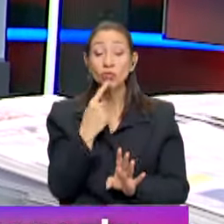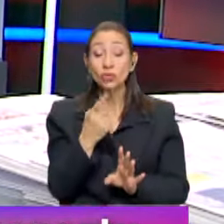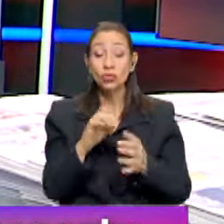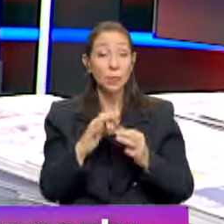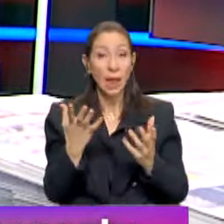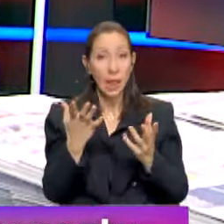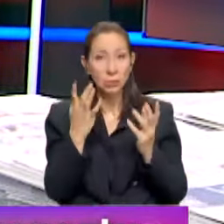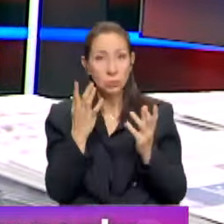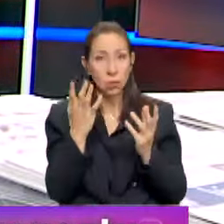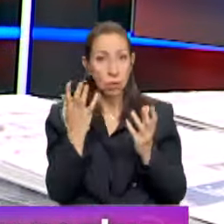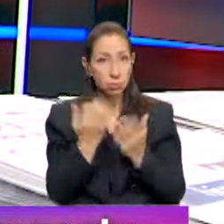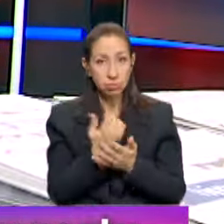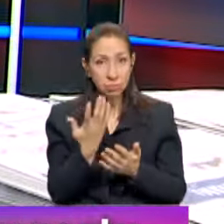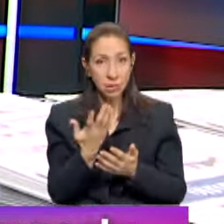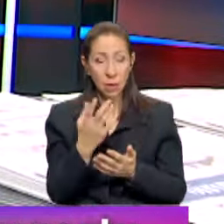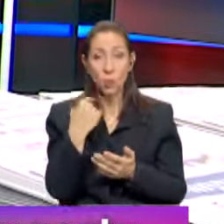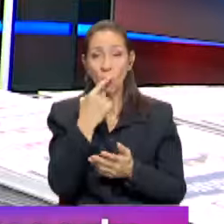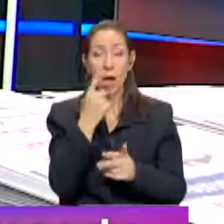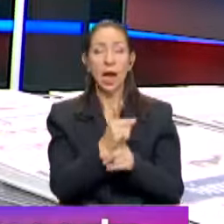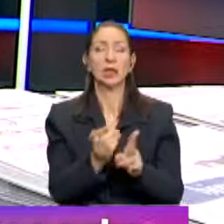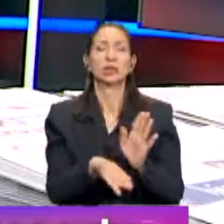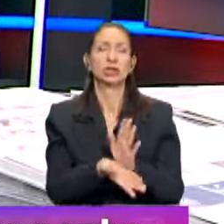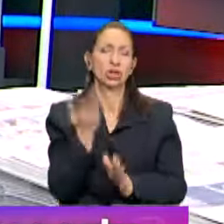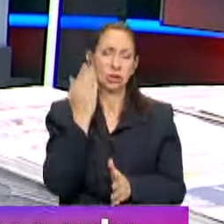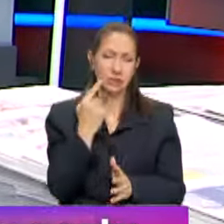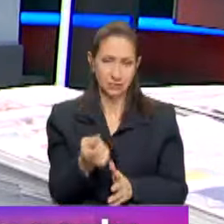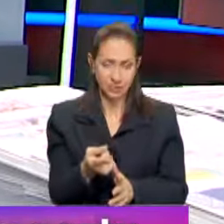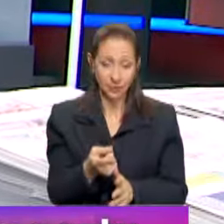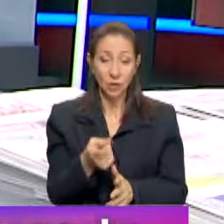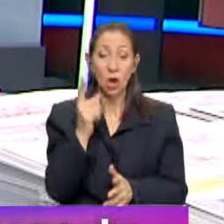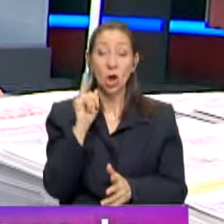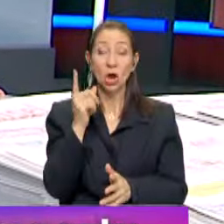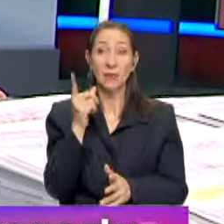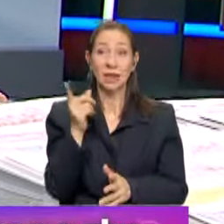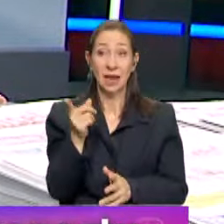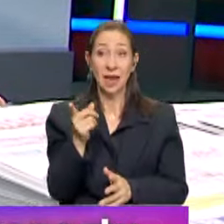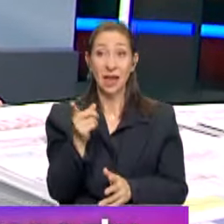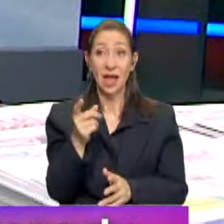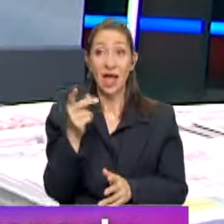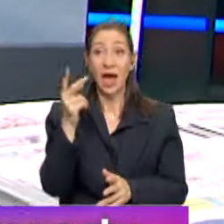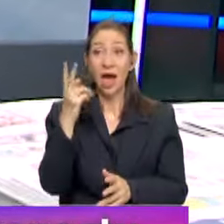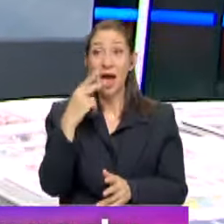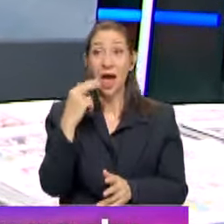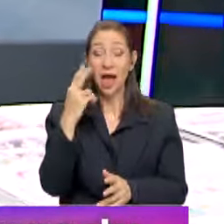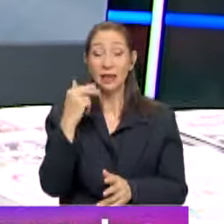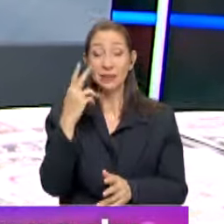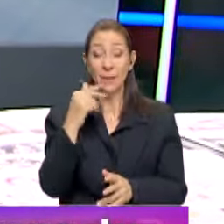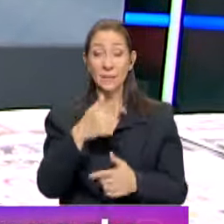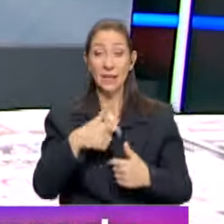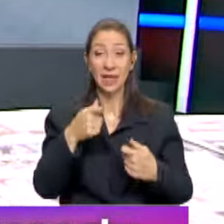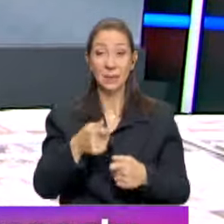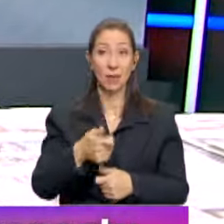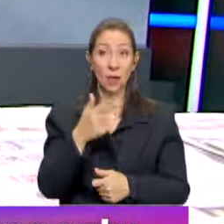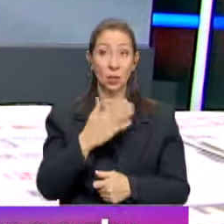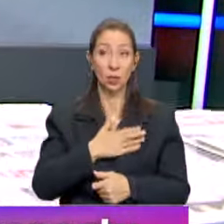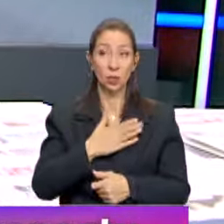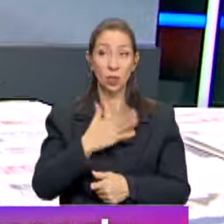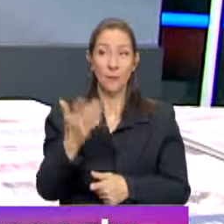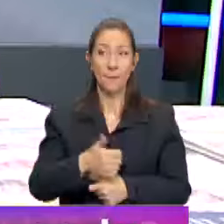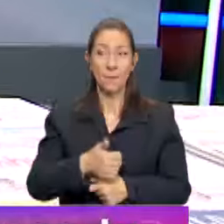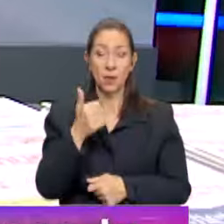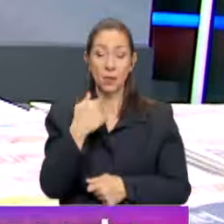kadarı tutuldu? Mesela mülakat denilmişti, kalkacak denilmişti. Öğretmenler ağlatıldı Milli Eğitim Bakanlığı'nın önünde.